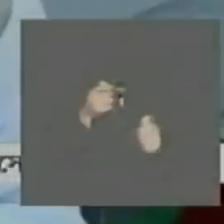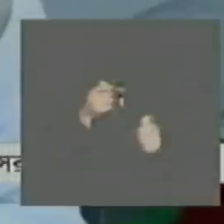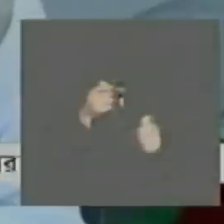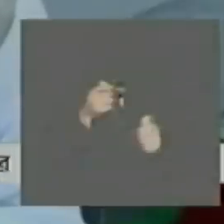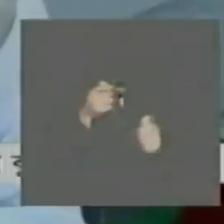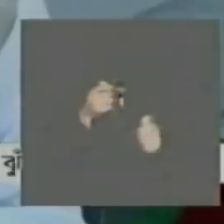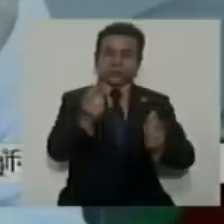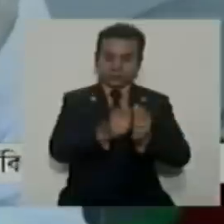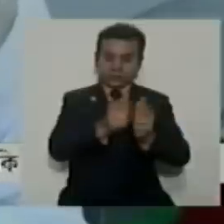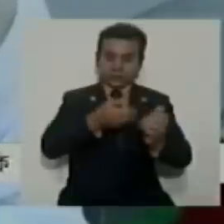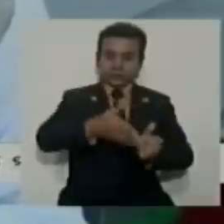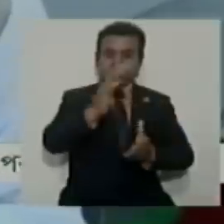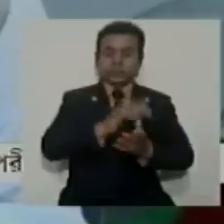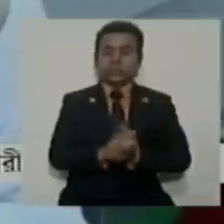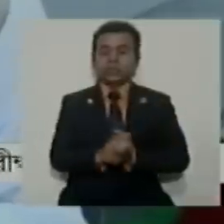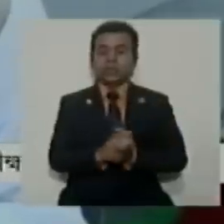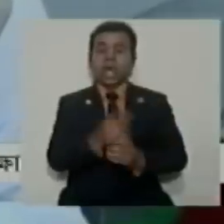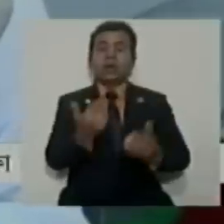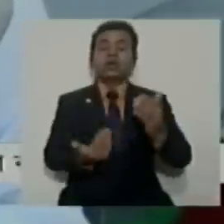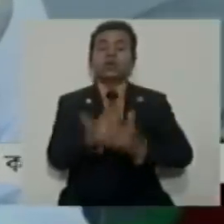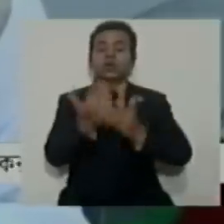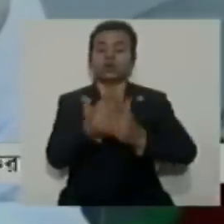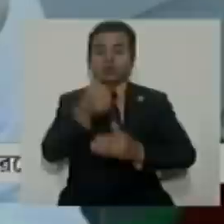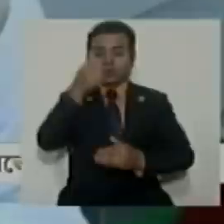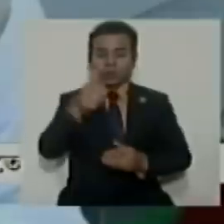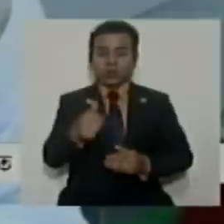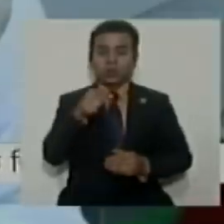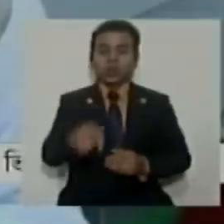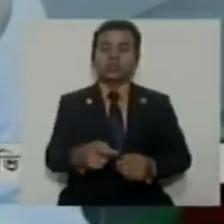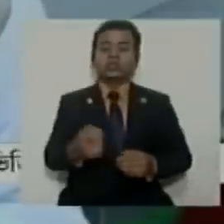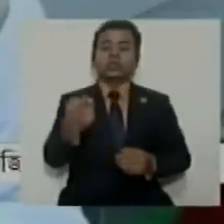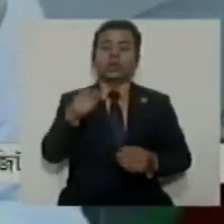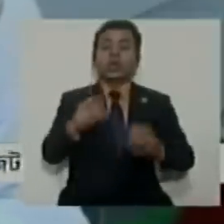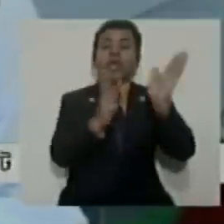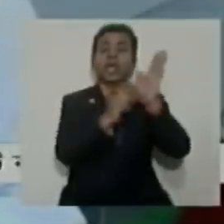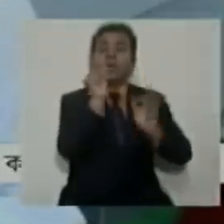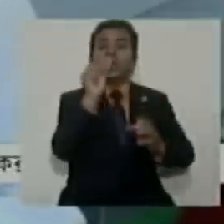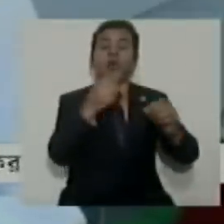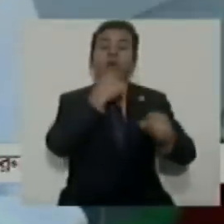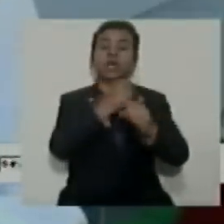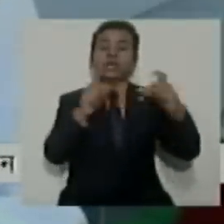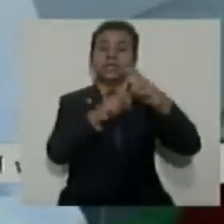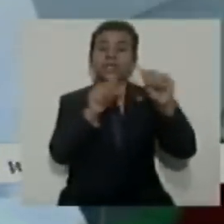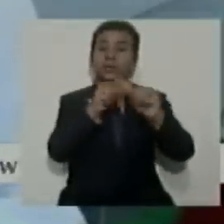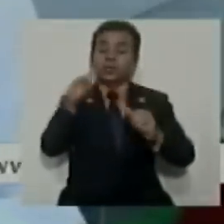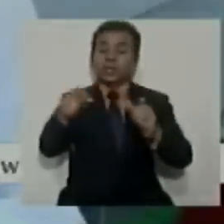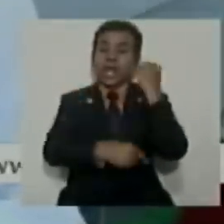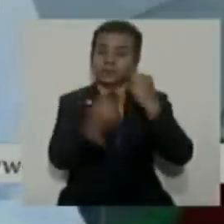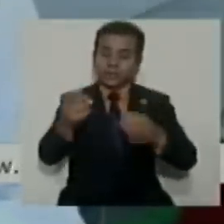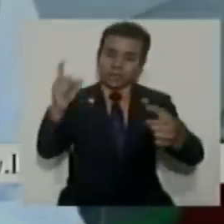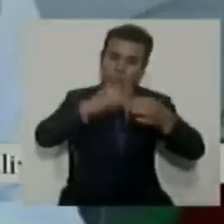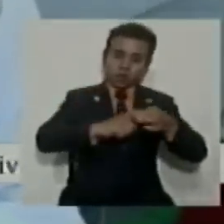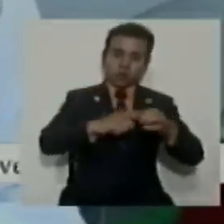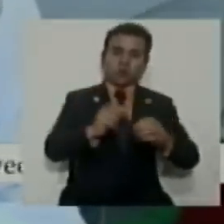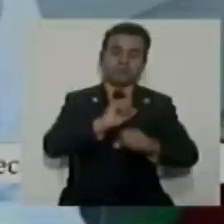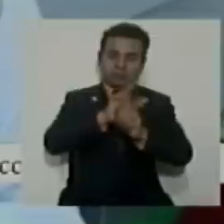হাসপাতাল, নগর হাসপাতাল, রেলওয়ে হাসপাতাল, লালকুটির হাসপাতাল। এই হাসপাতালগুলি প্রস্তুত